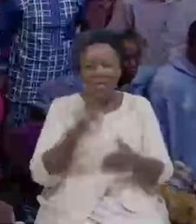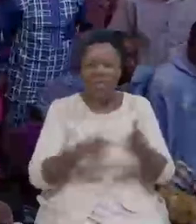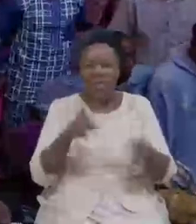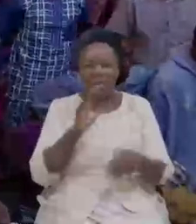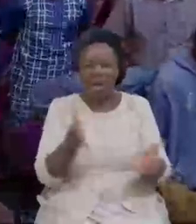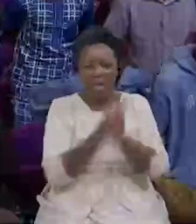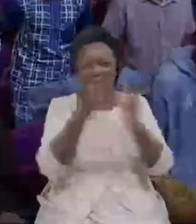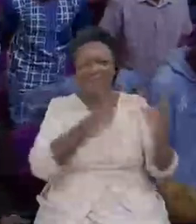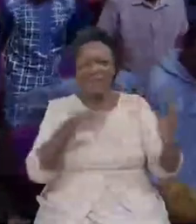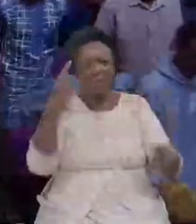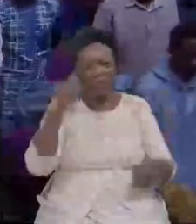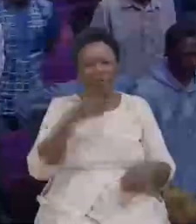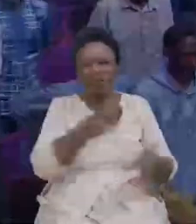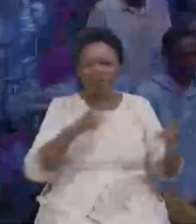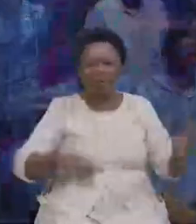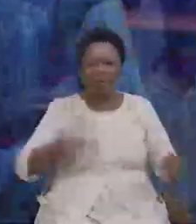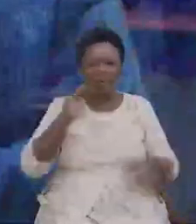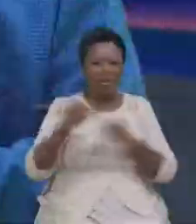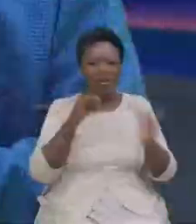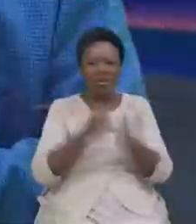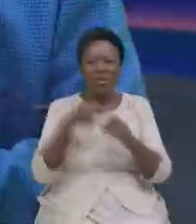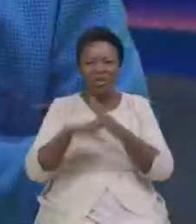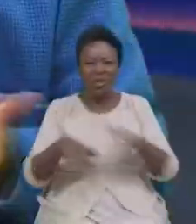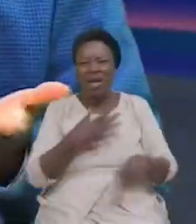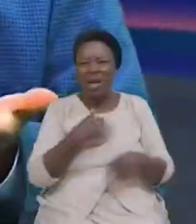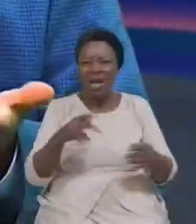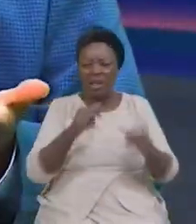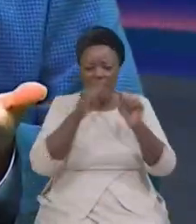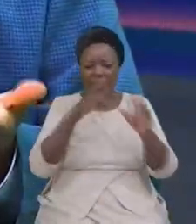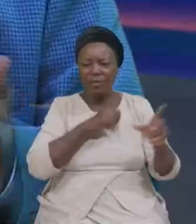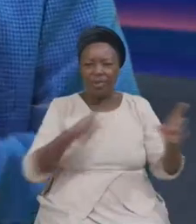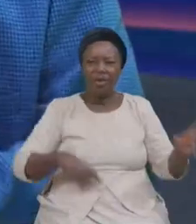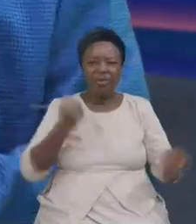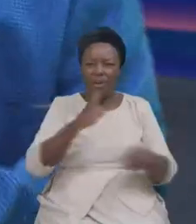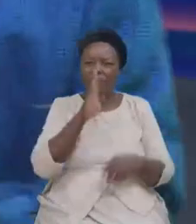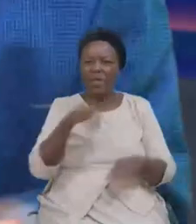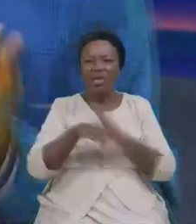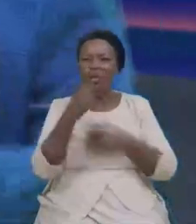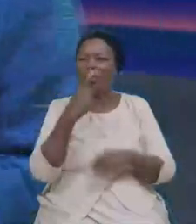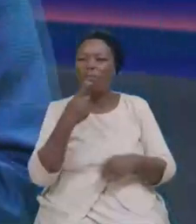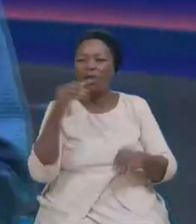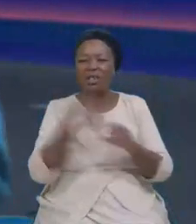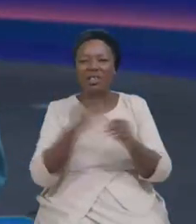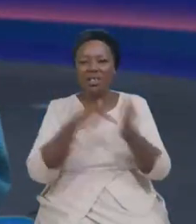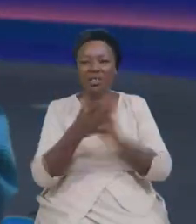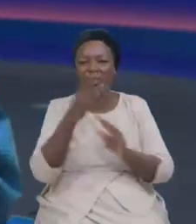le Seigneur le fera. Et la louange de Dieu sera dans ta bouche. Levons-nous,